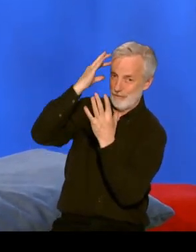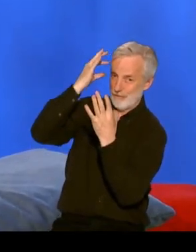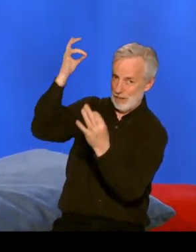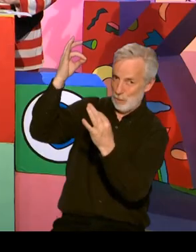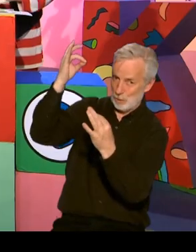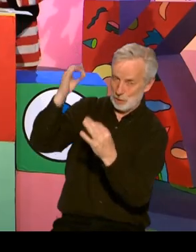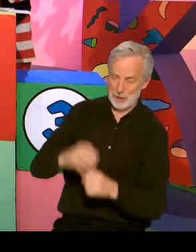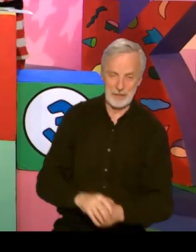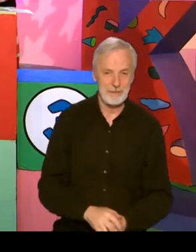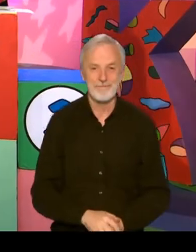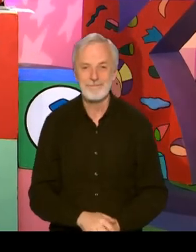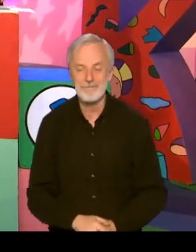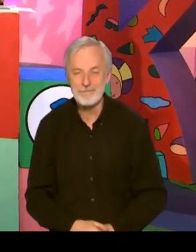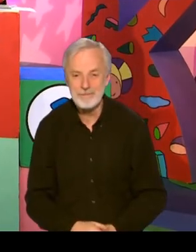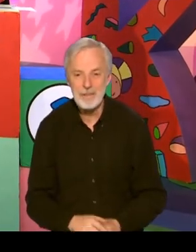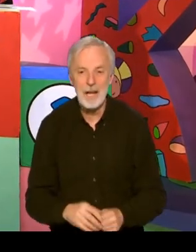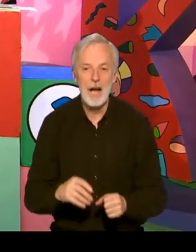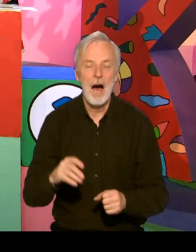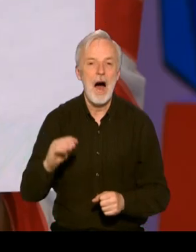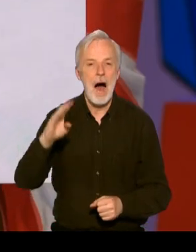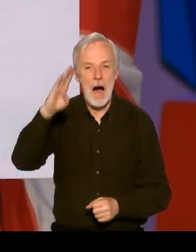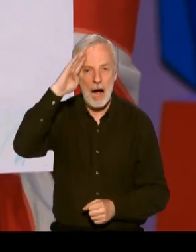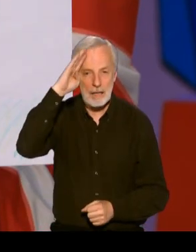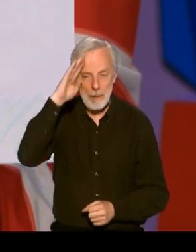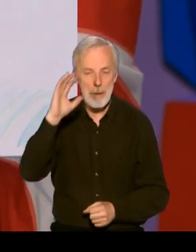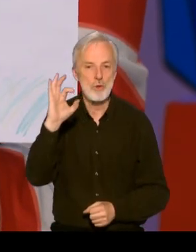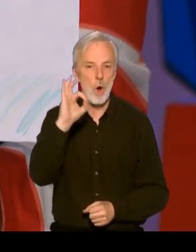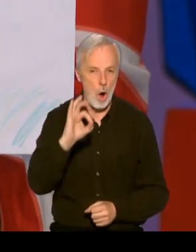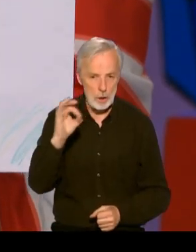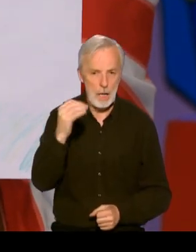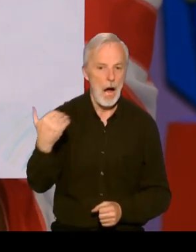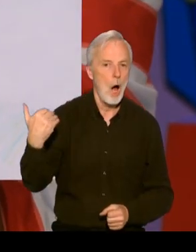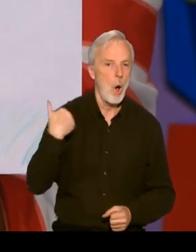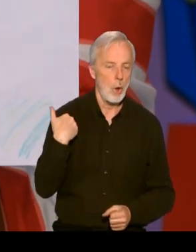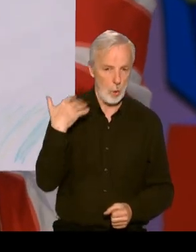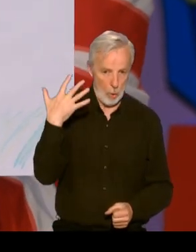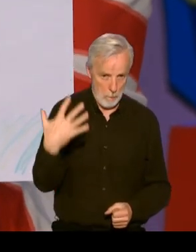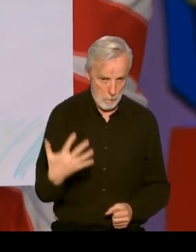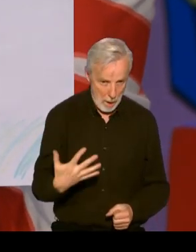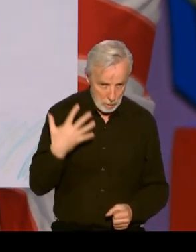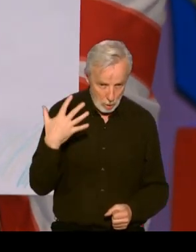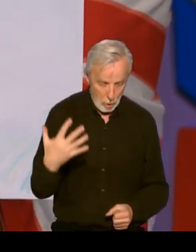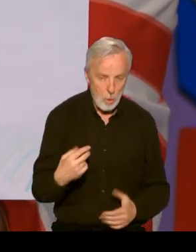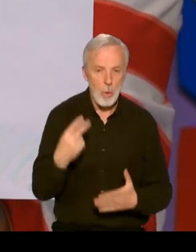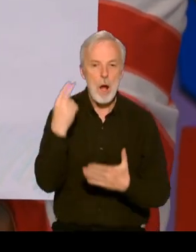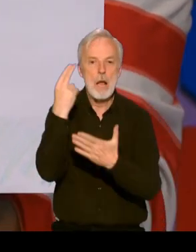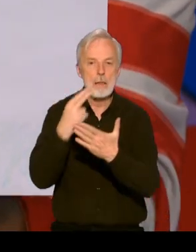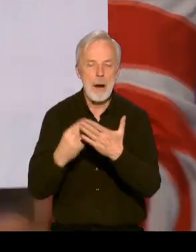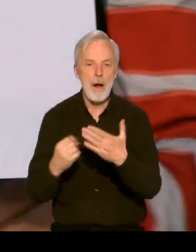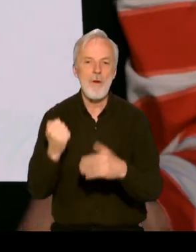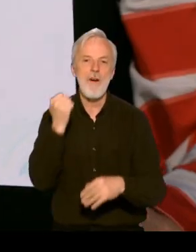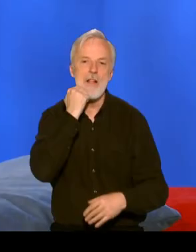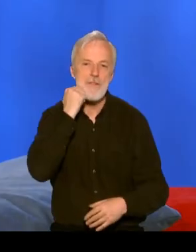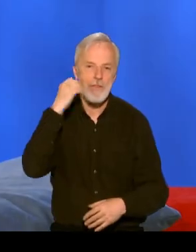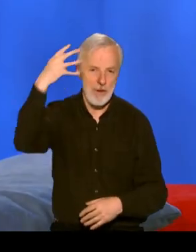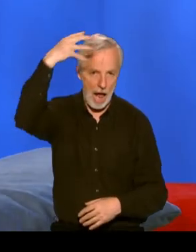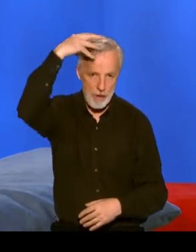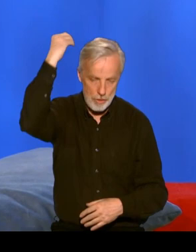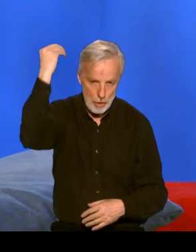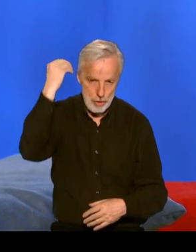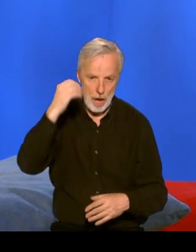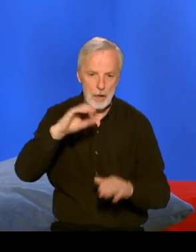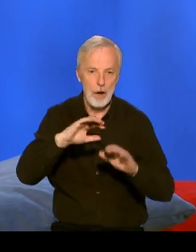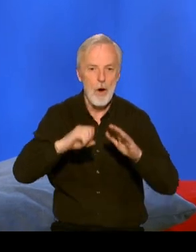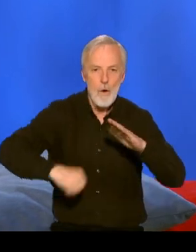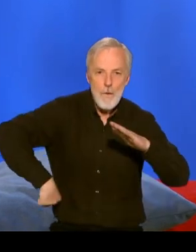fotbalový tým. A pětiletý Ondra nám nakreslil takovéhohle fotbalistu Františka. Nebo možná jsem to